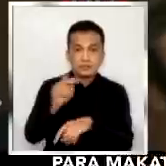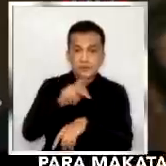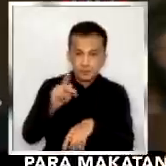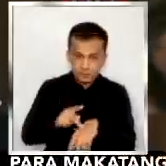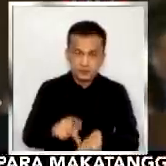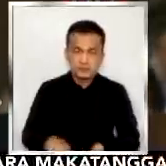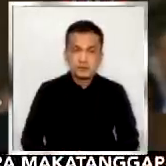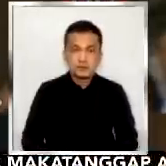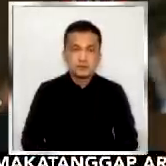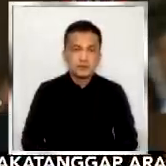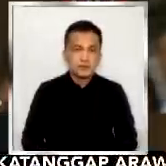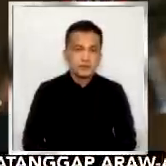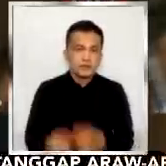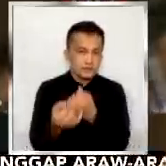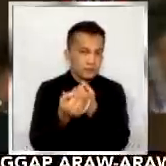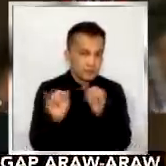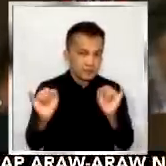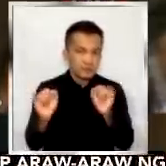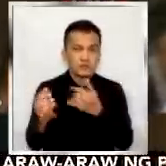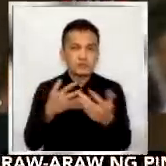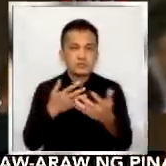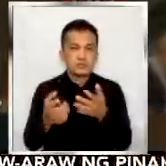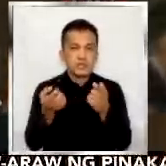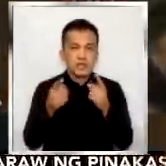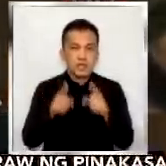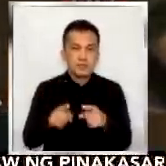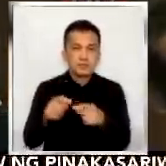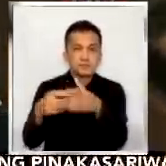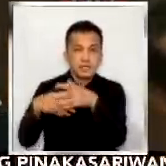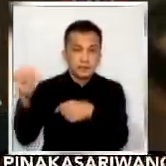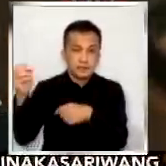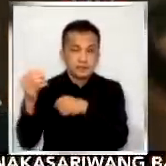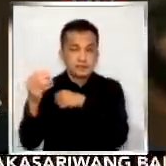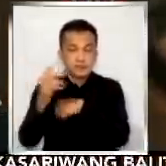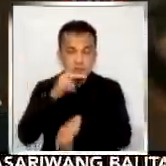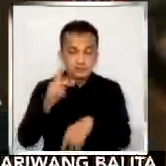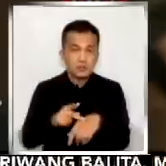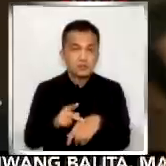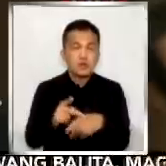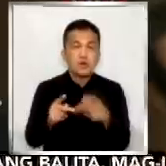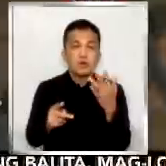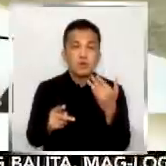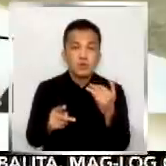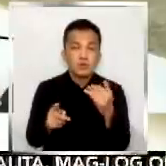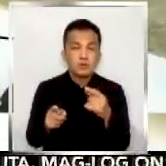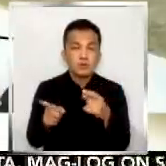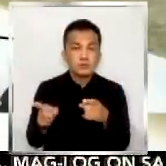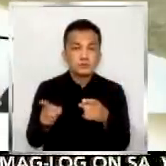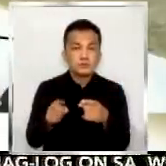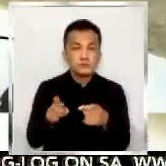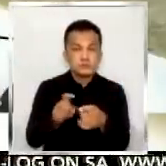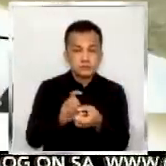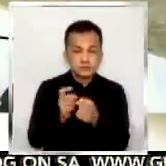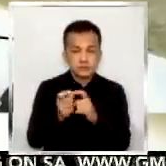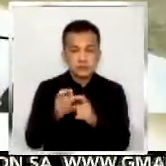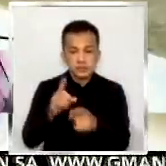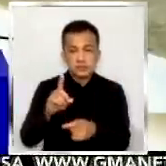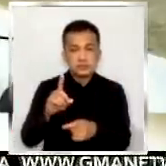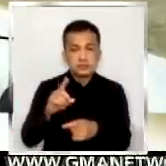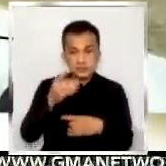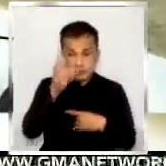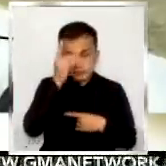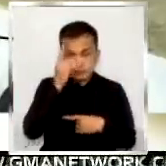what is happening outside of the country, by virtue of burden of disease, infection. Athena Imperial,